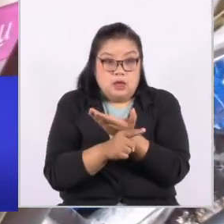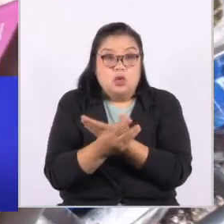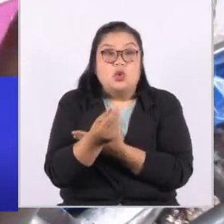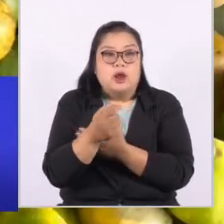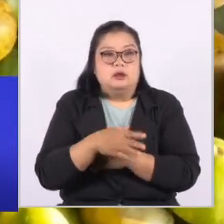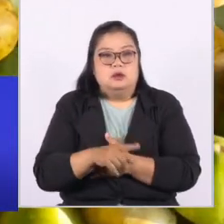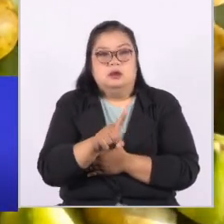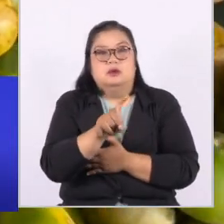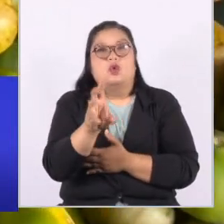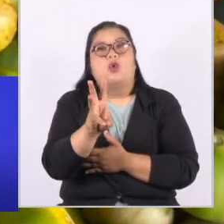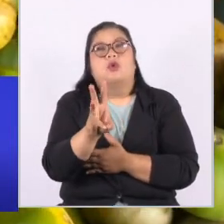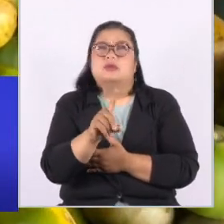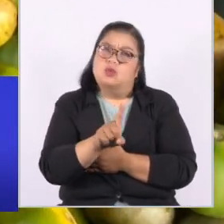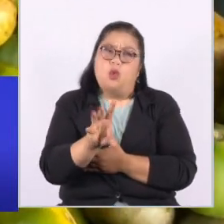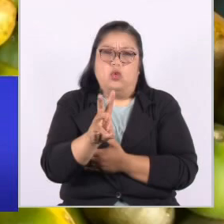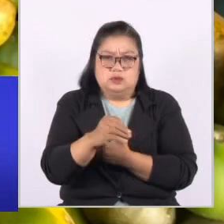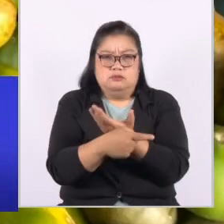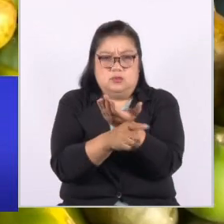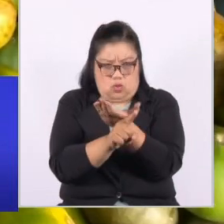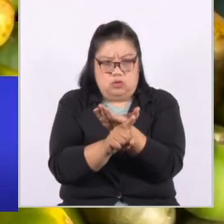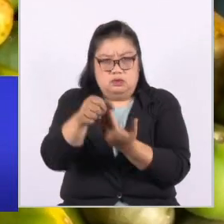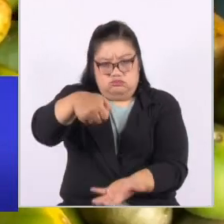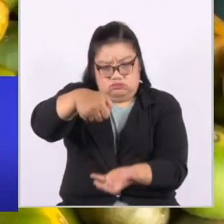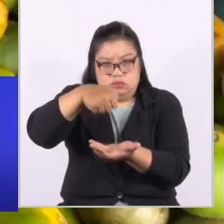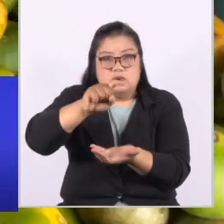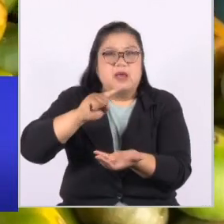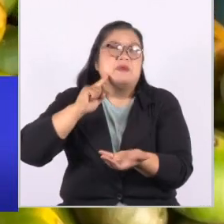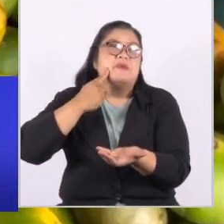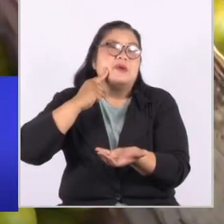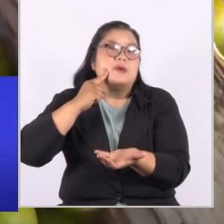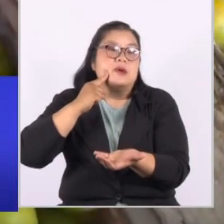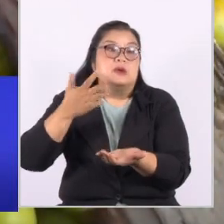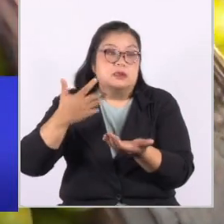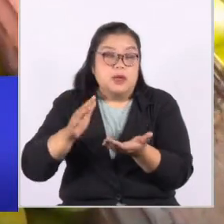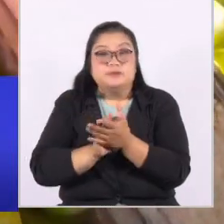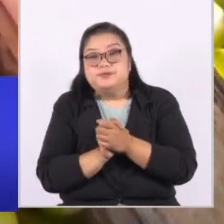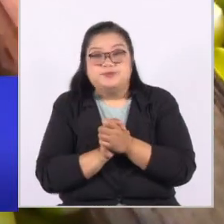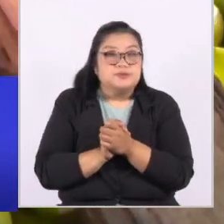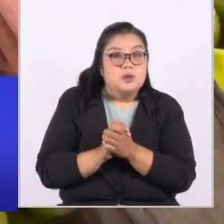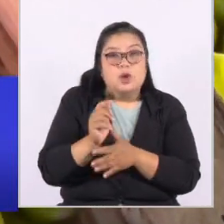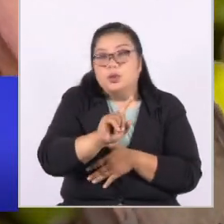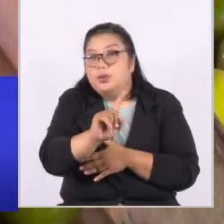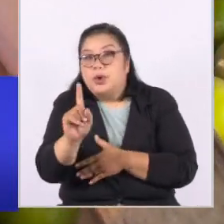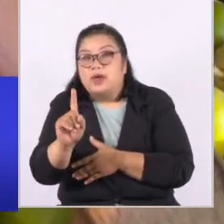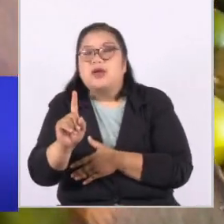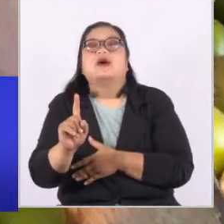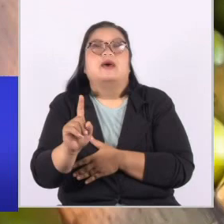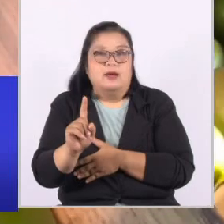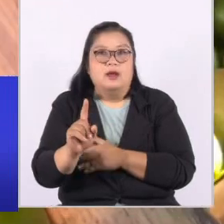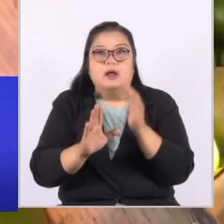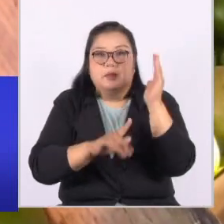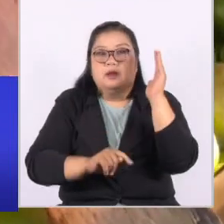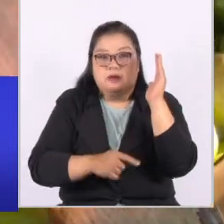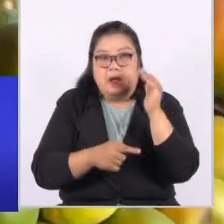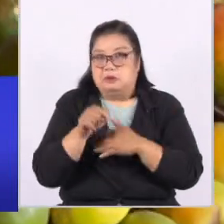160บาทต่อกิโลกรัมค่ะไปสำรวจแผงมะนาวในตลาดภาคกลางเขตเทศบาลนครตรังนะนี่เป็น